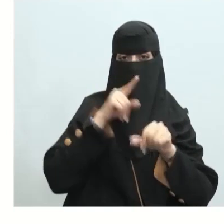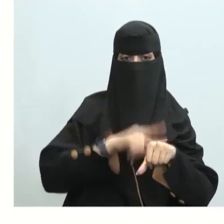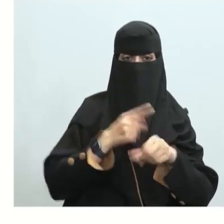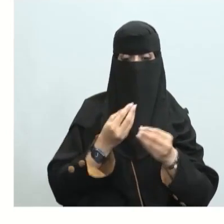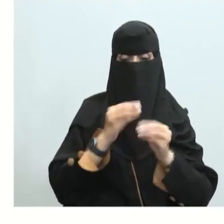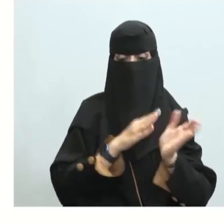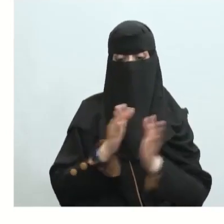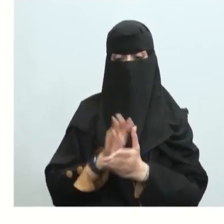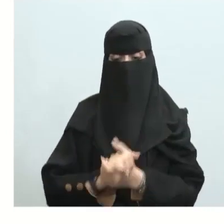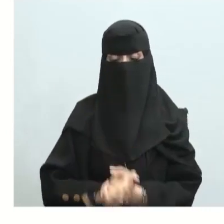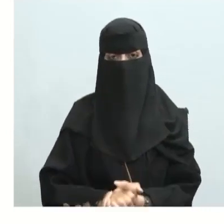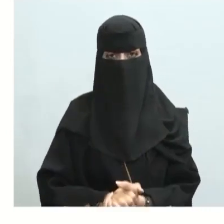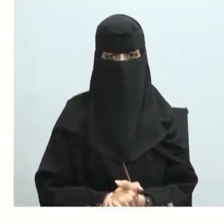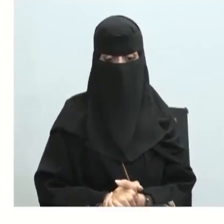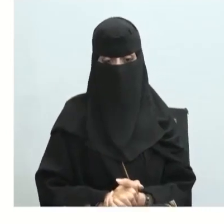وتاريخا